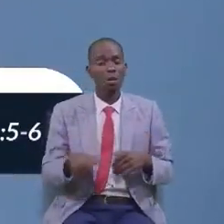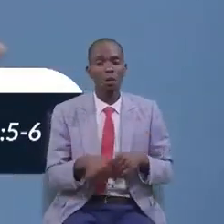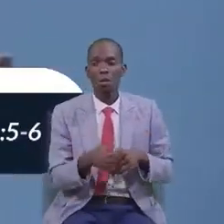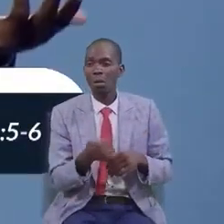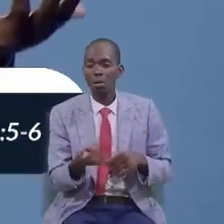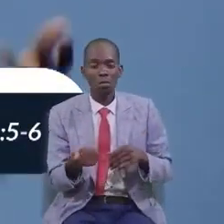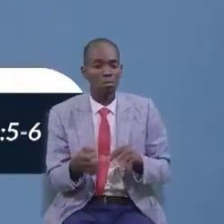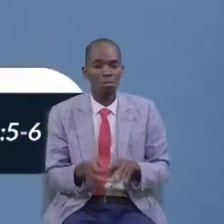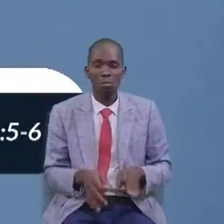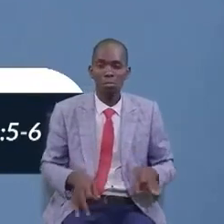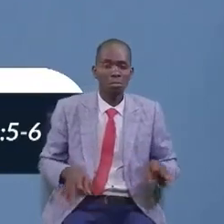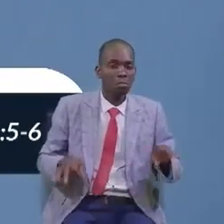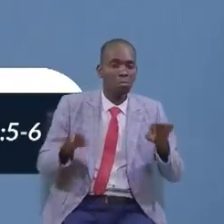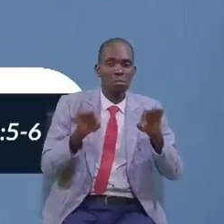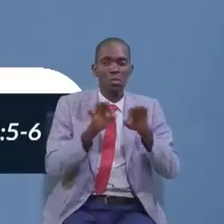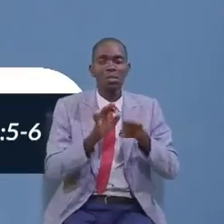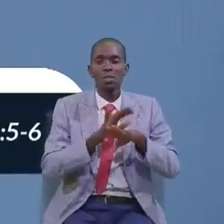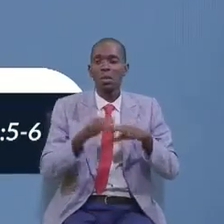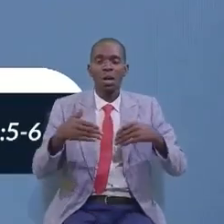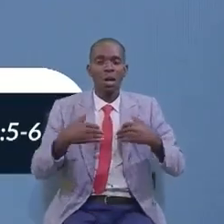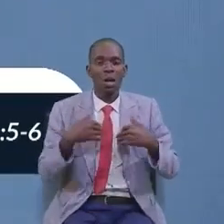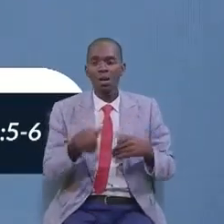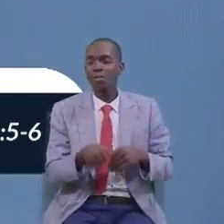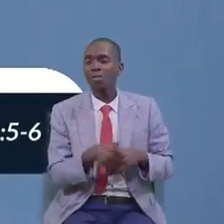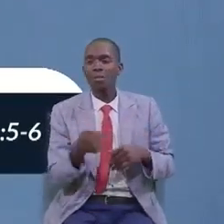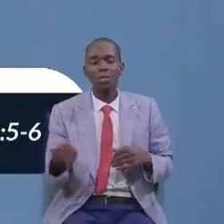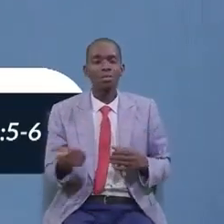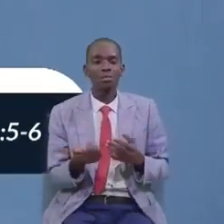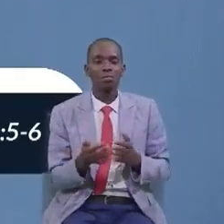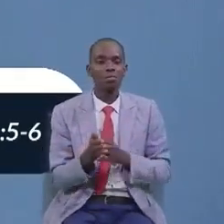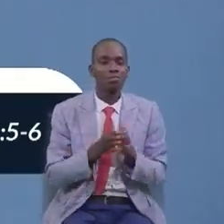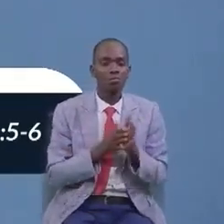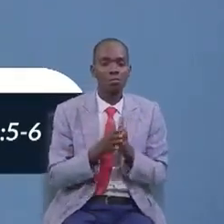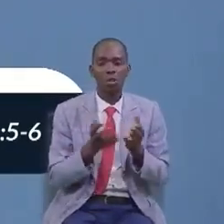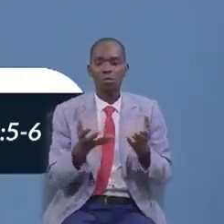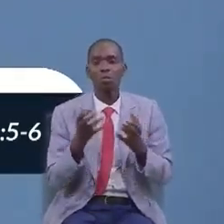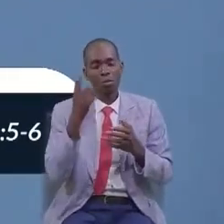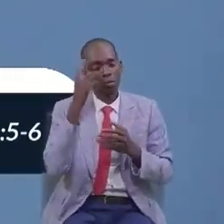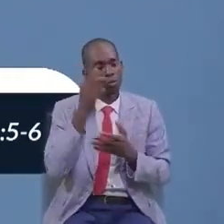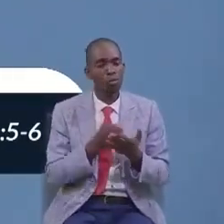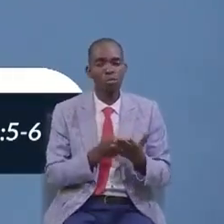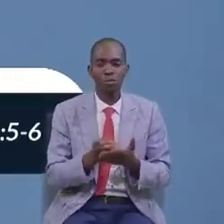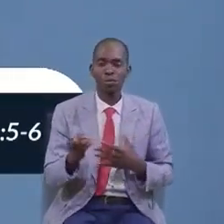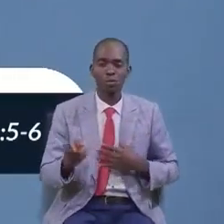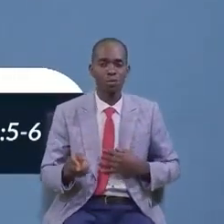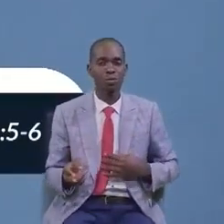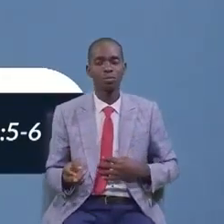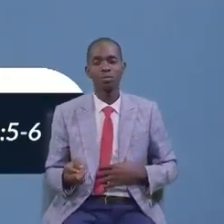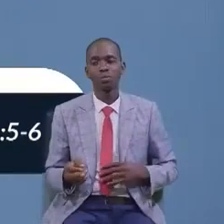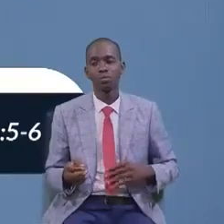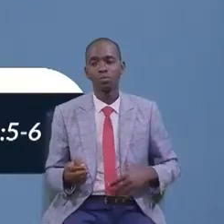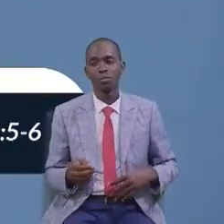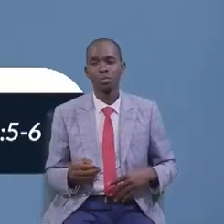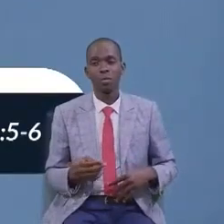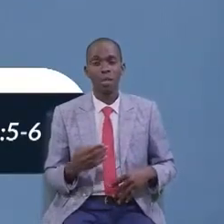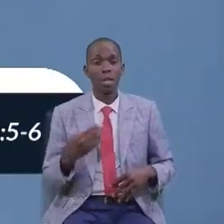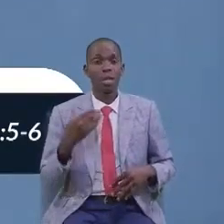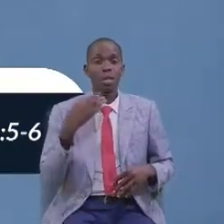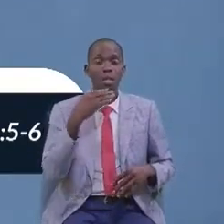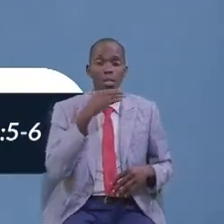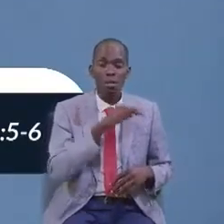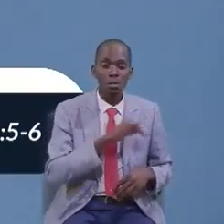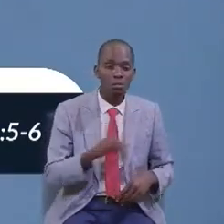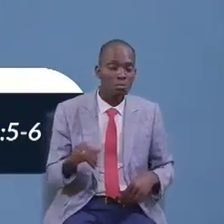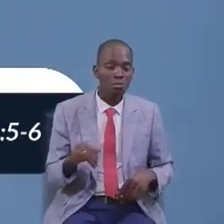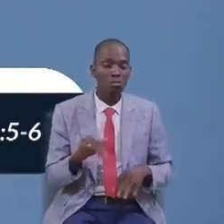any estimation for truth? సత్యం కోసం ఏ మాత్రం విలువ కూడా అంచనా కూడా లేని వారిగా ఉంటారు. Lying,